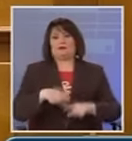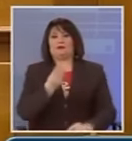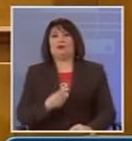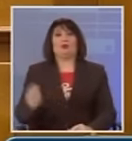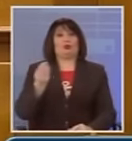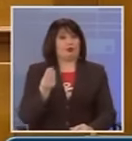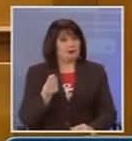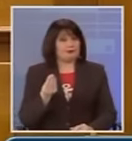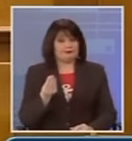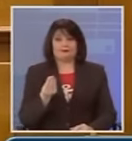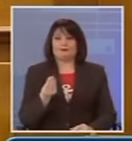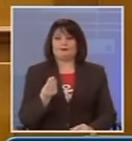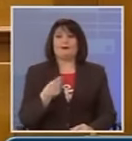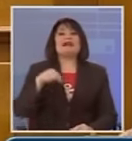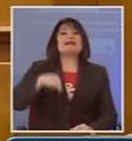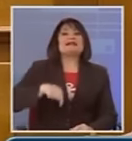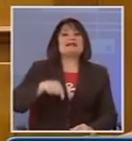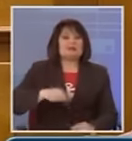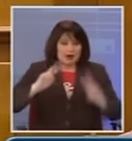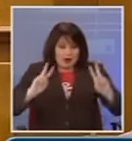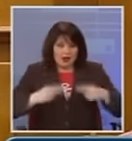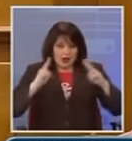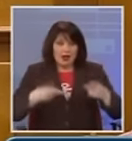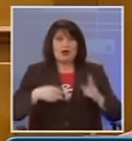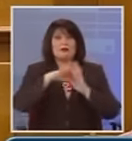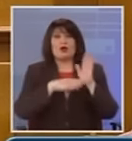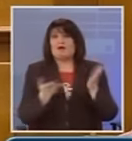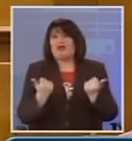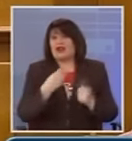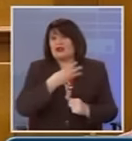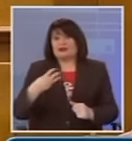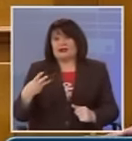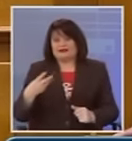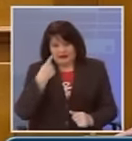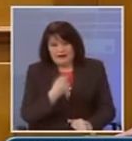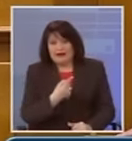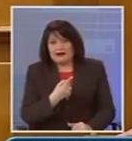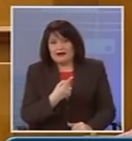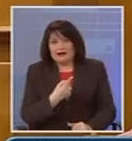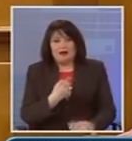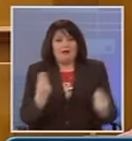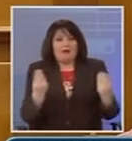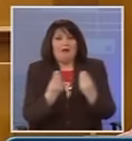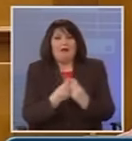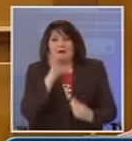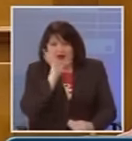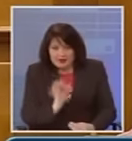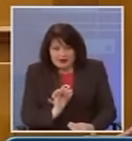περισσότερο που σήμερα αποκαλύπτεται ότι κανένα πρόγραμμα δεν είχατε. Καμία επαφή με την πραγματικότητα δεν